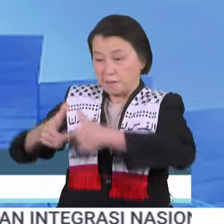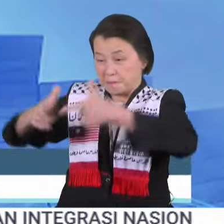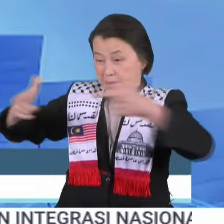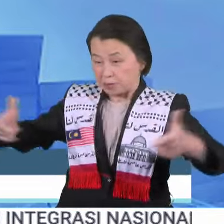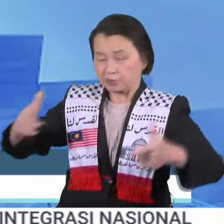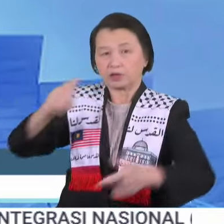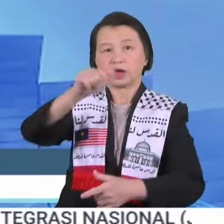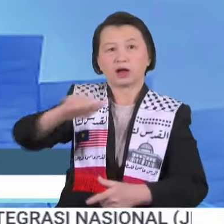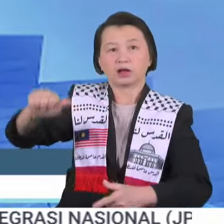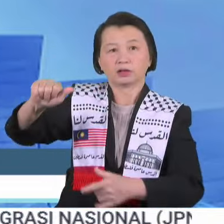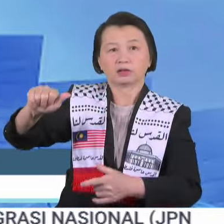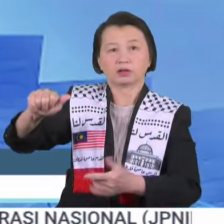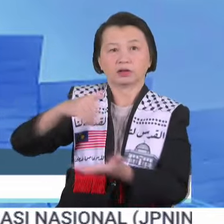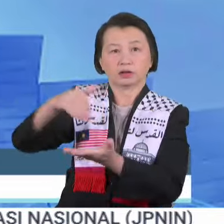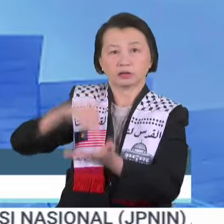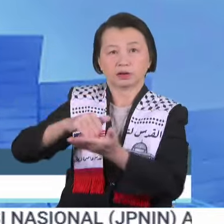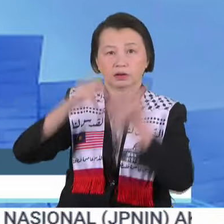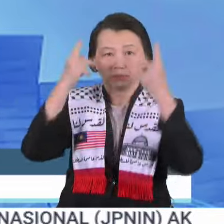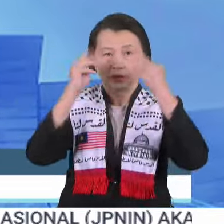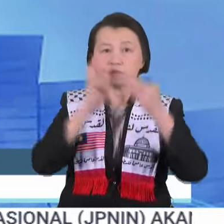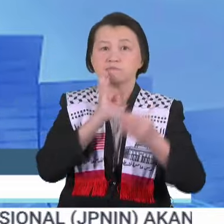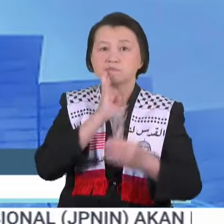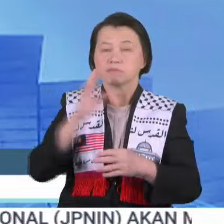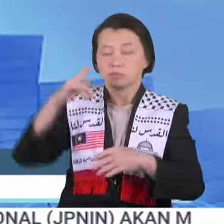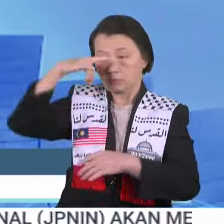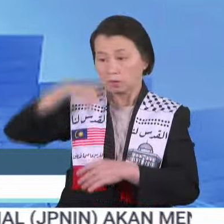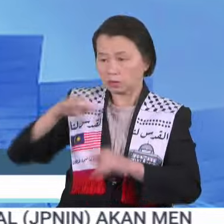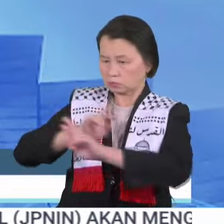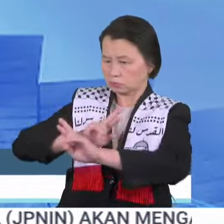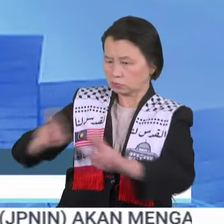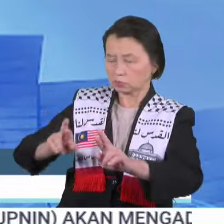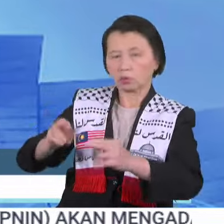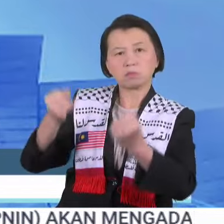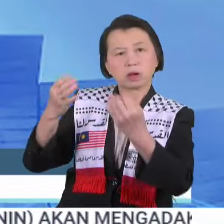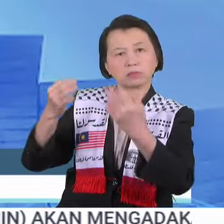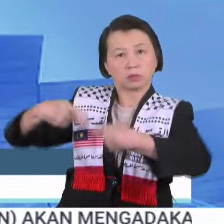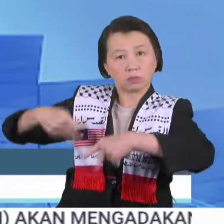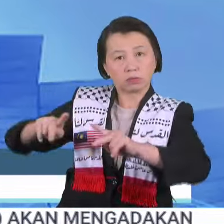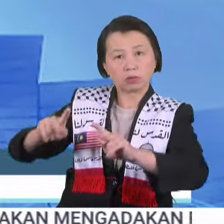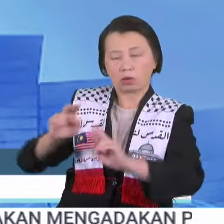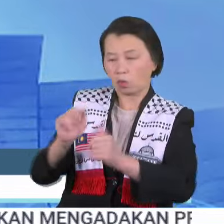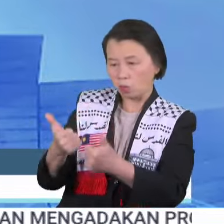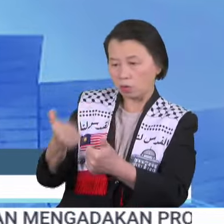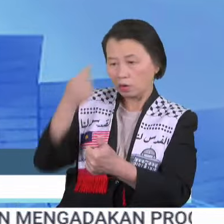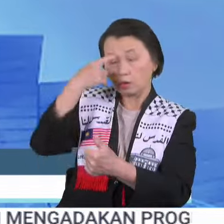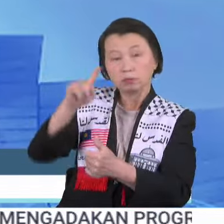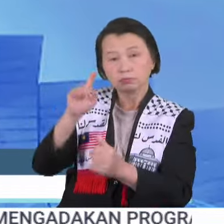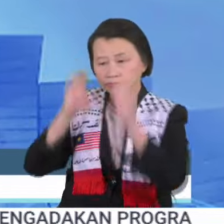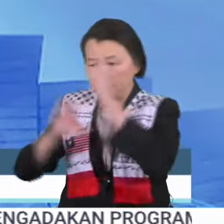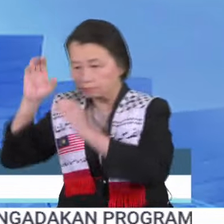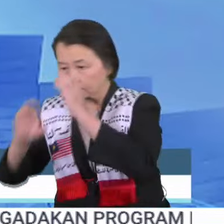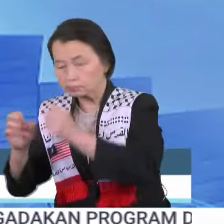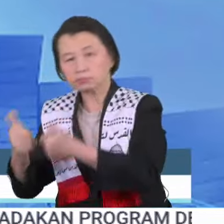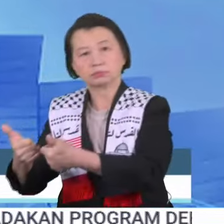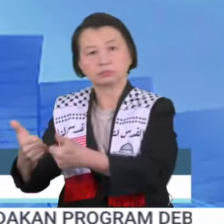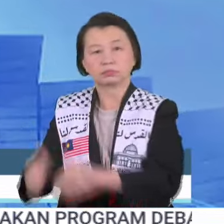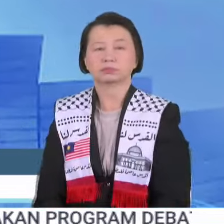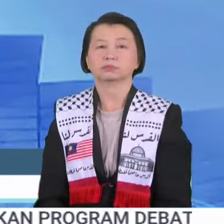Tengah itu. Perdana Menteri Datuk Seri Anwar Ibrahim kata, Kazakhstan menyediakan pelbagai insentif serta sumber menarik untuk diterokai.